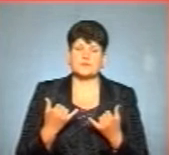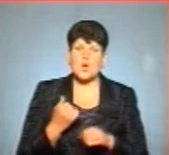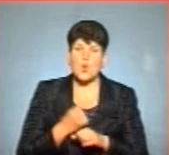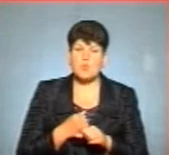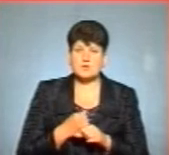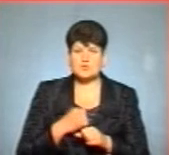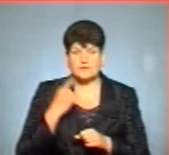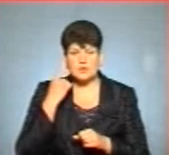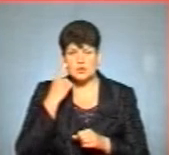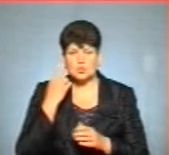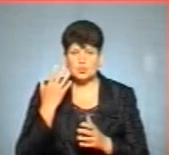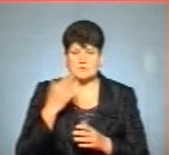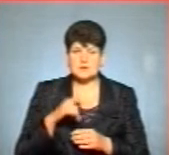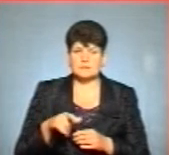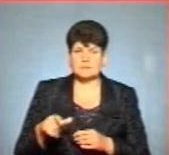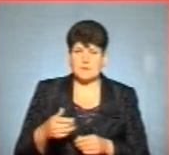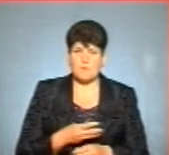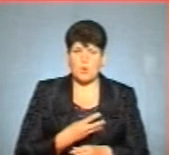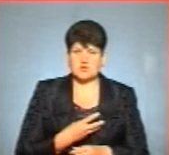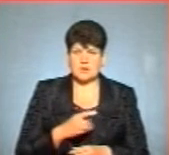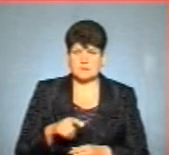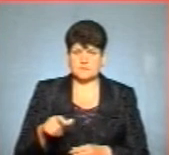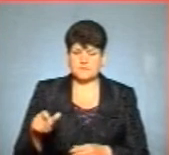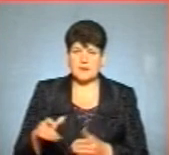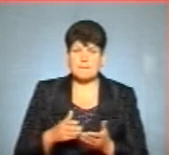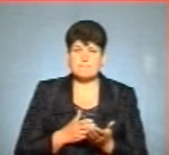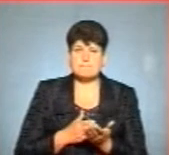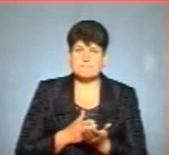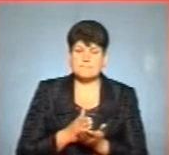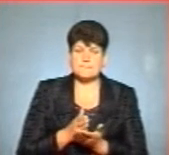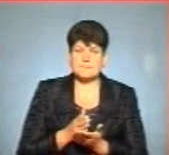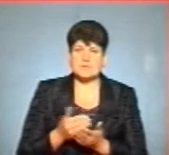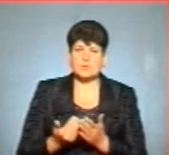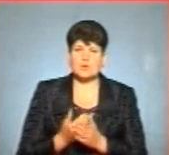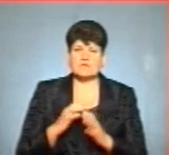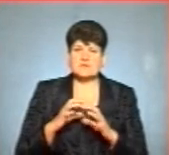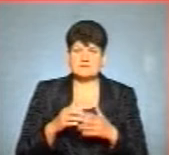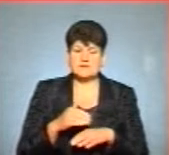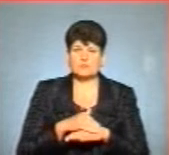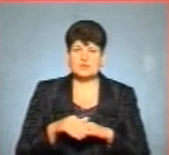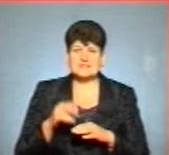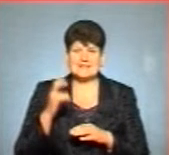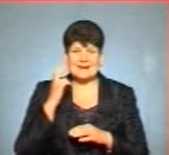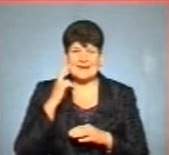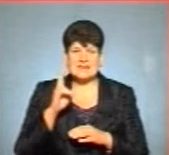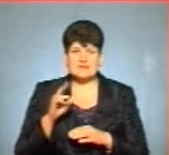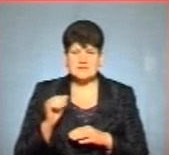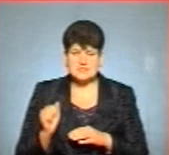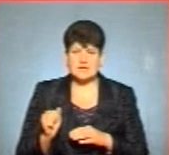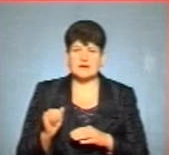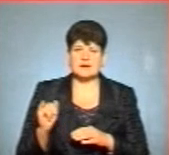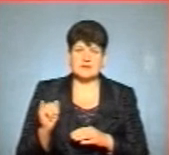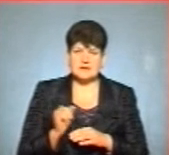опрацьованій думці тернополян побажаннями, маршрут проходить з Нового Світу через вулицю Київську на Східний масив. Власне, ми